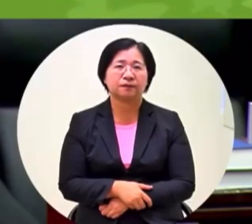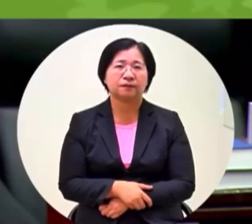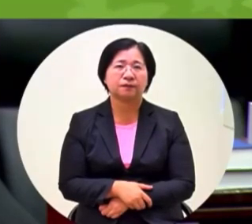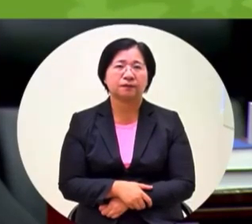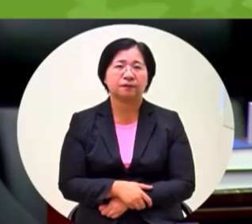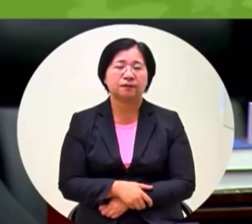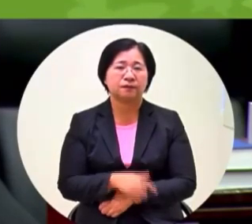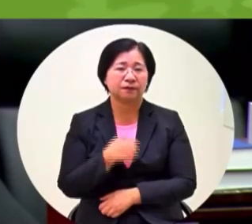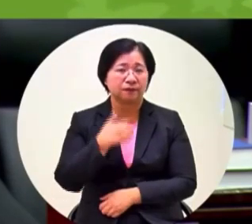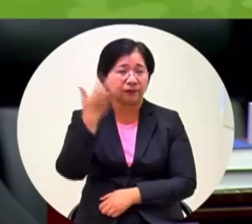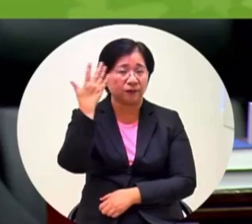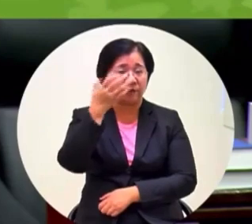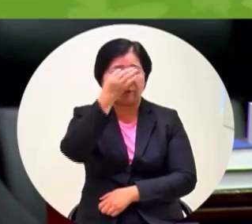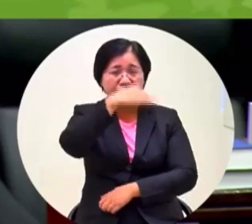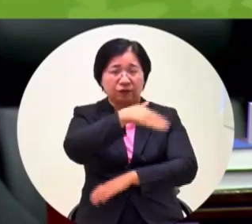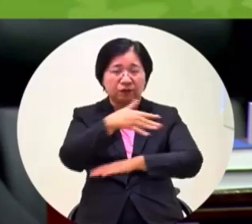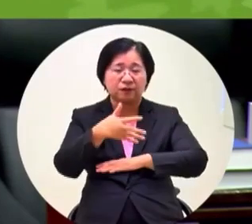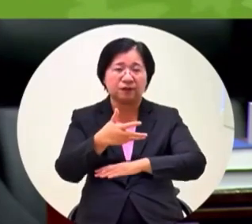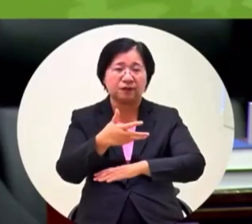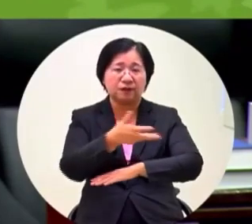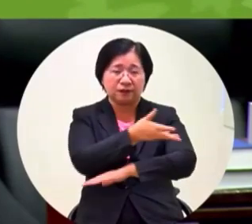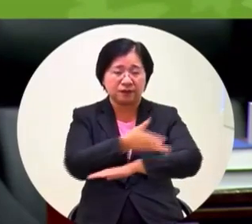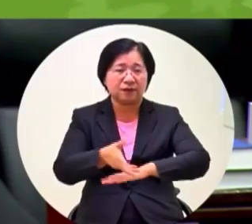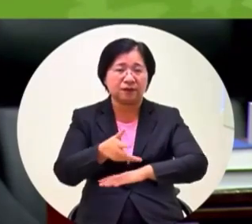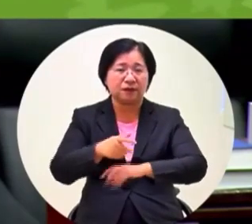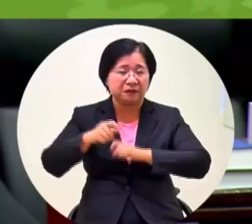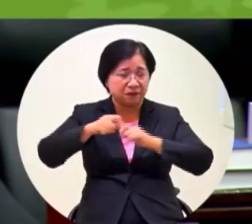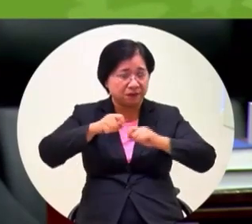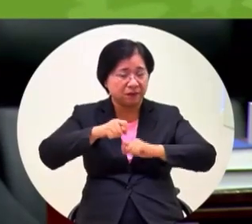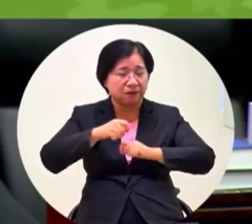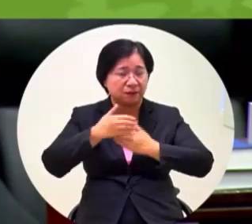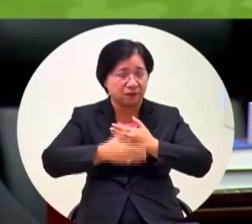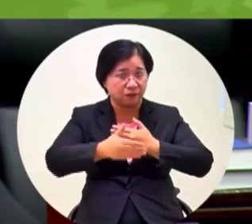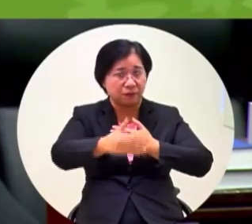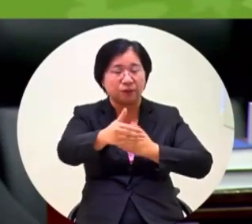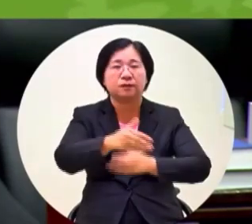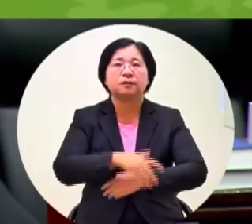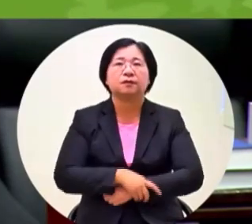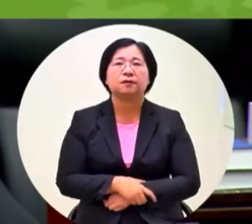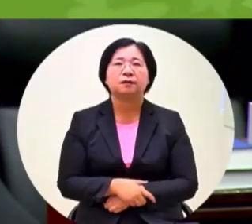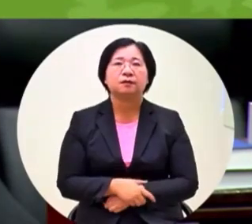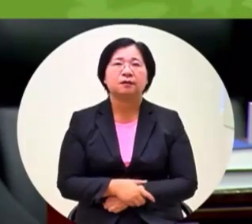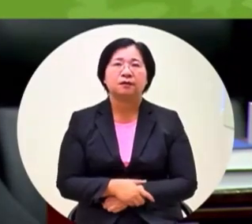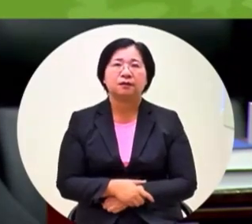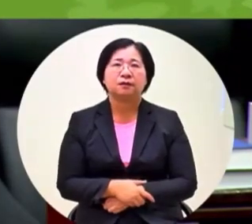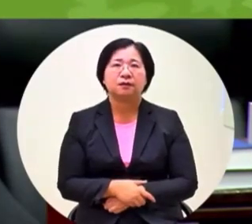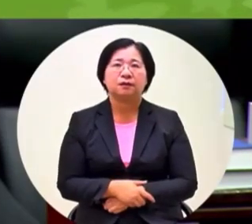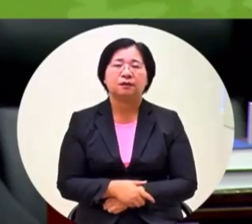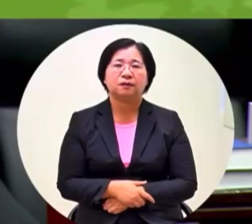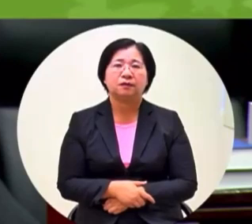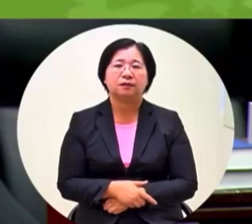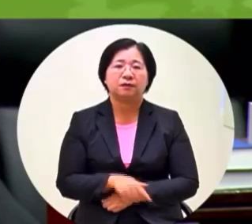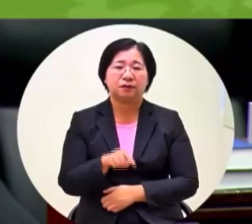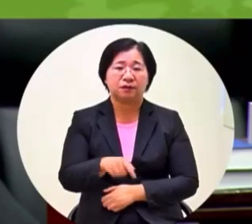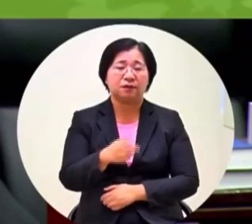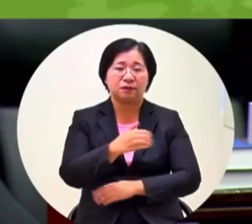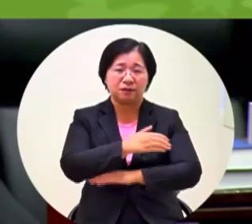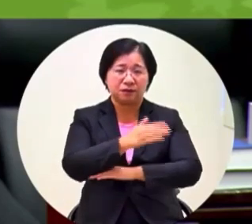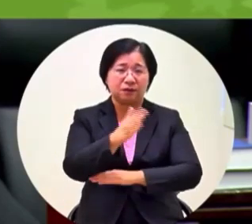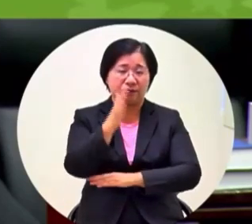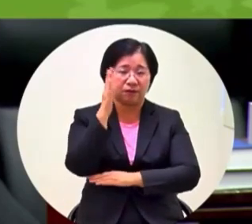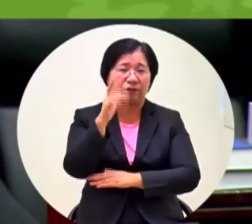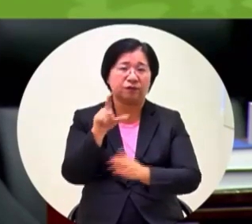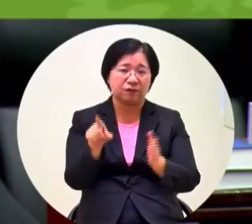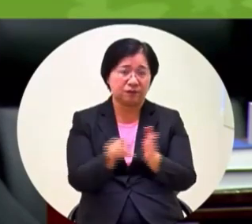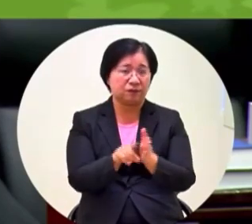咱的凤山溪当初伫设计过程，当然这个所在就是咱的县政府时代，咱